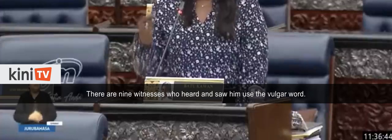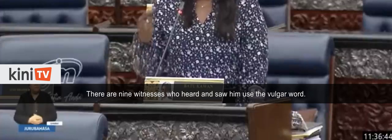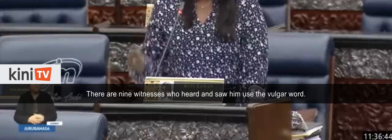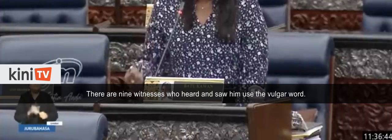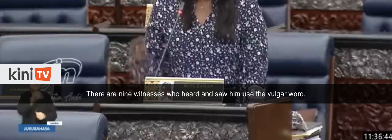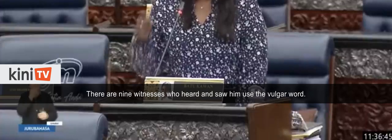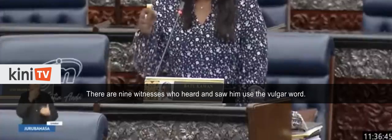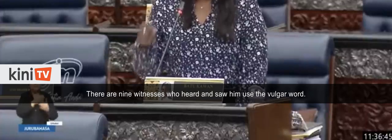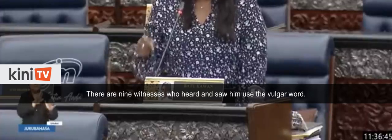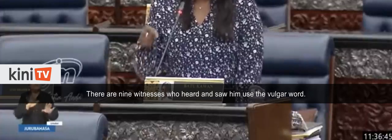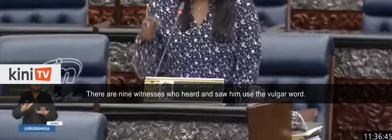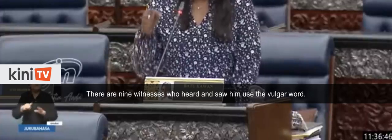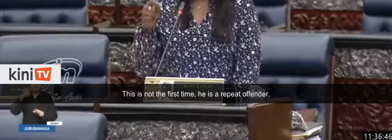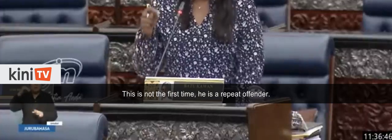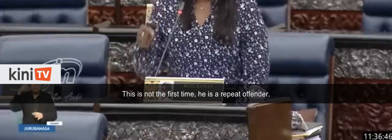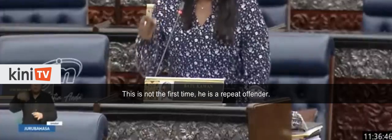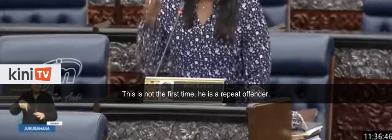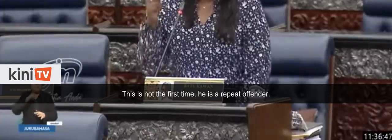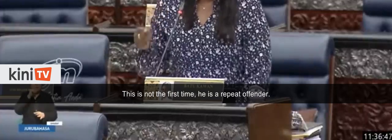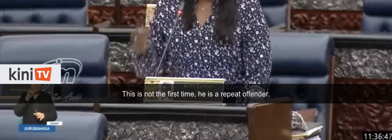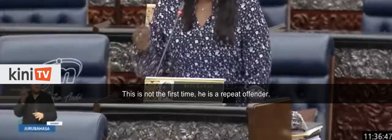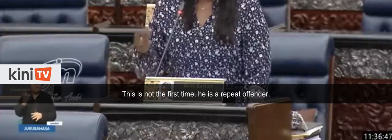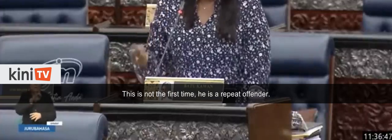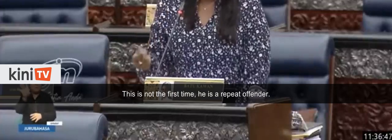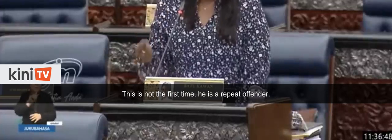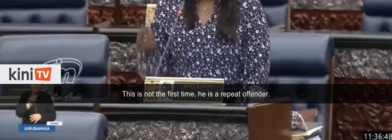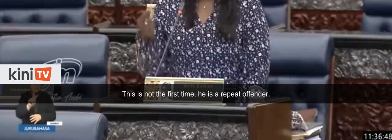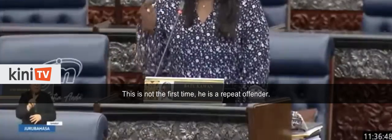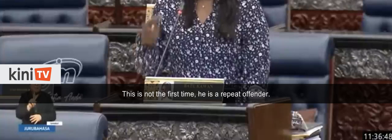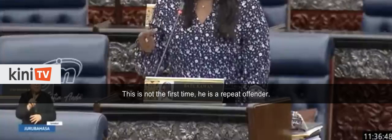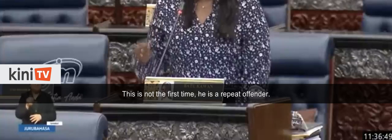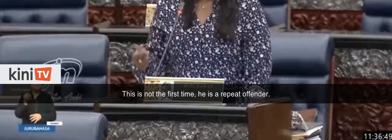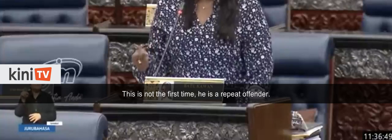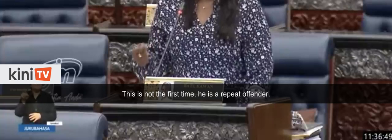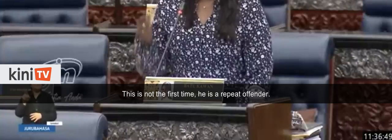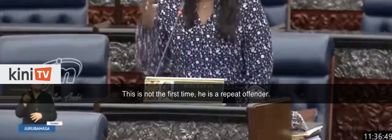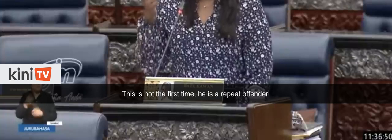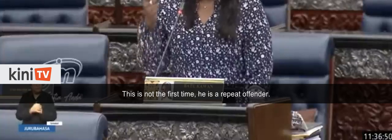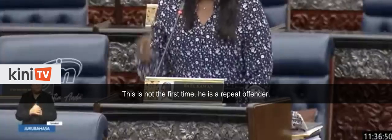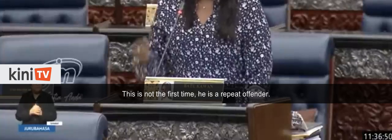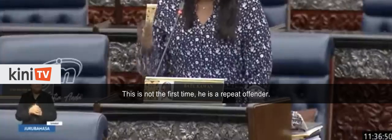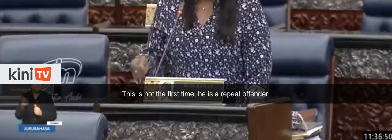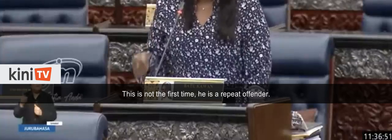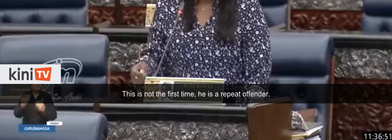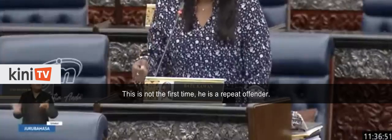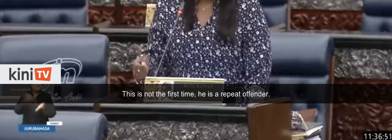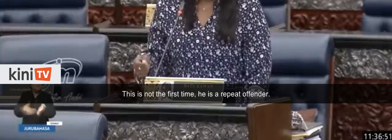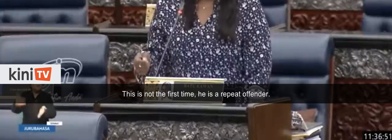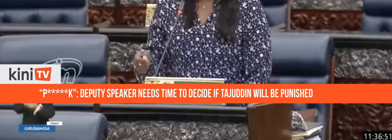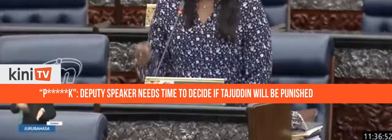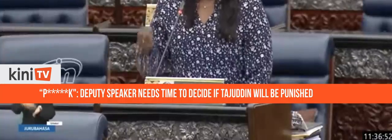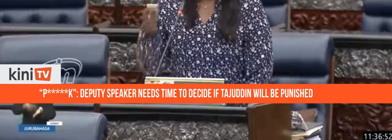tersebut. Tuan Yang di-Pertua, perkara ini bukan sekadar sekali sahaja berlaku. Beliau dengan izin adalah seorang repeat